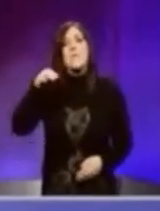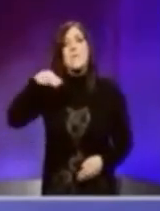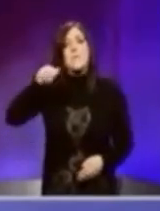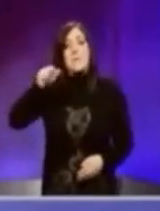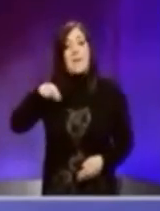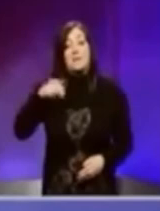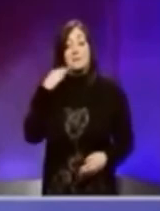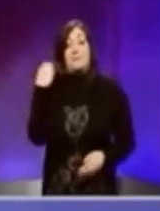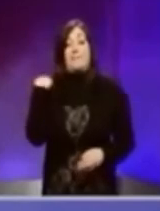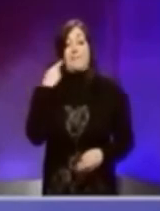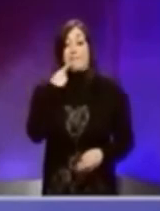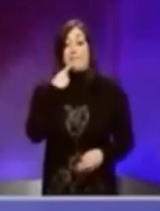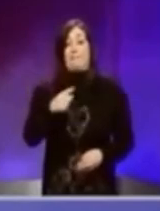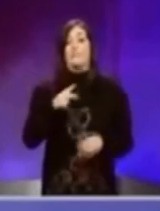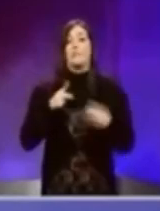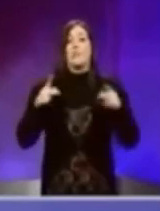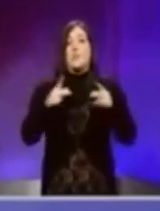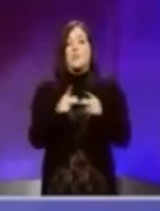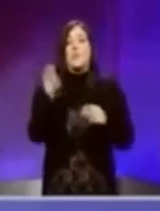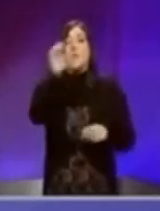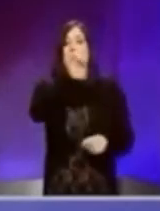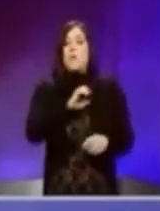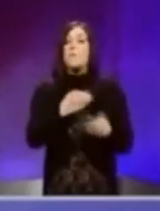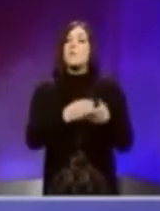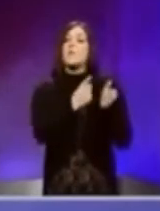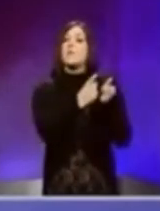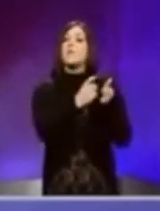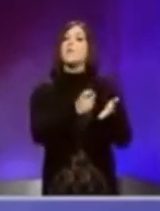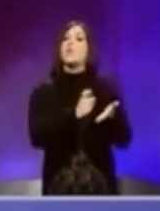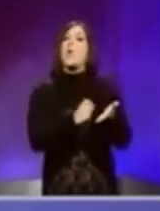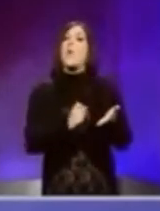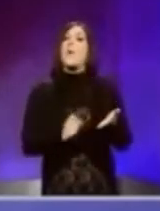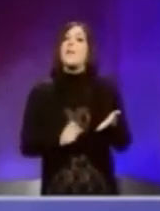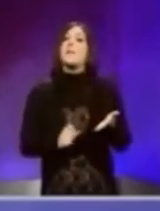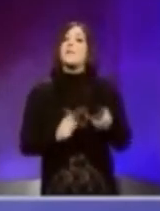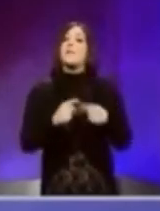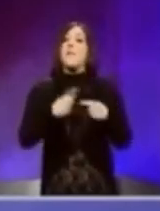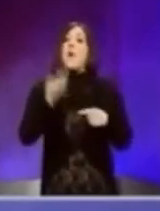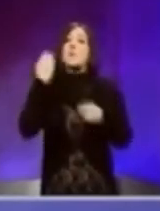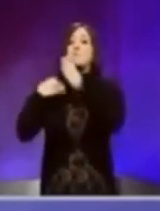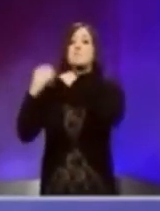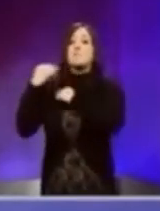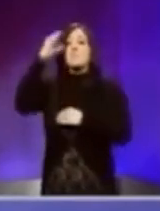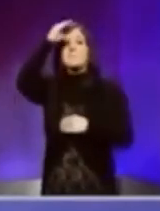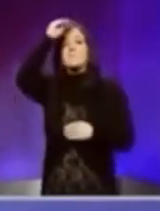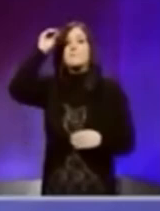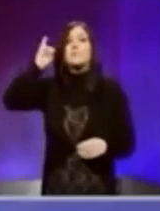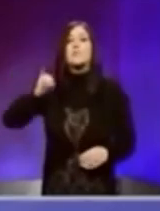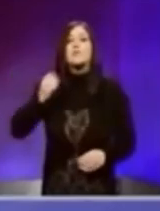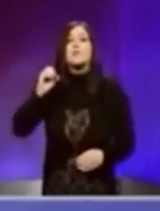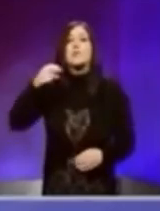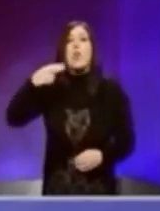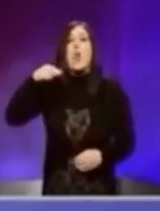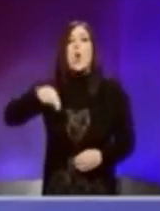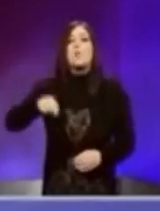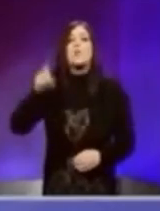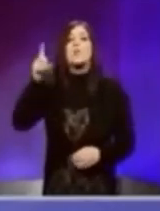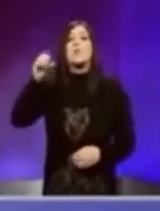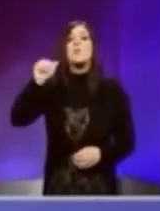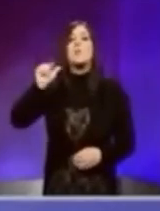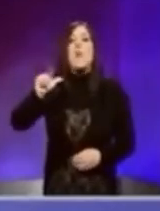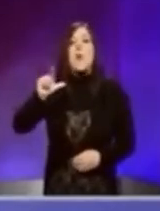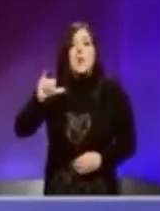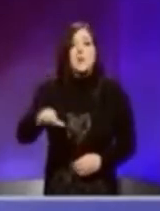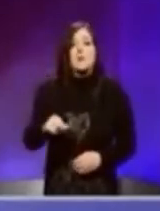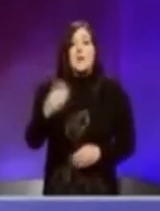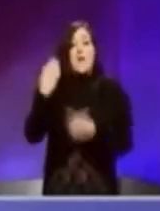lill-Kummissjoni Ewropea biex tirrilaxxja dokumenti dwar il-każ John Dalli, illi kienu qegħdin jiġu miżmumin mill-Kummissjoni